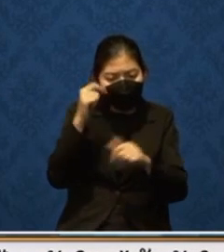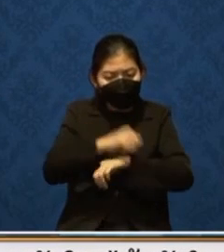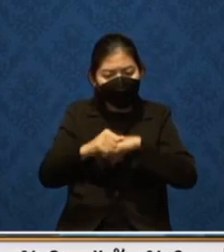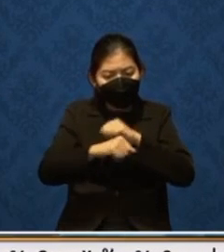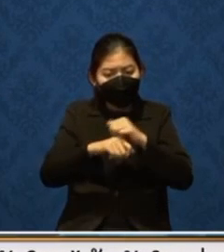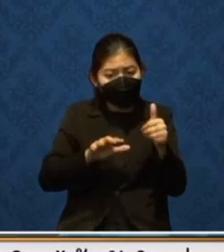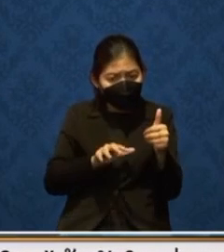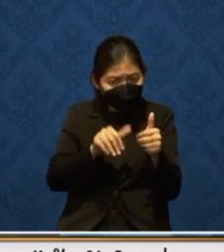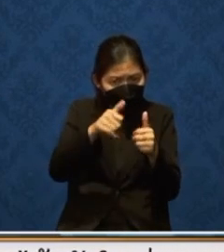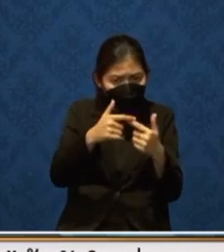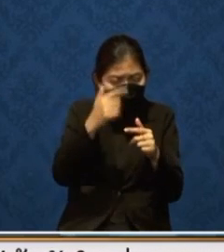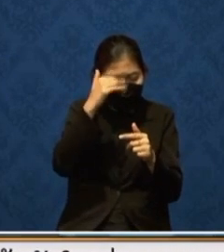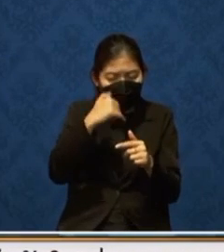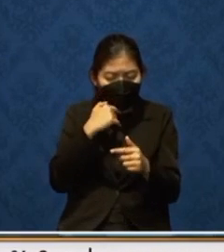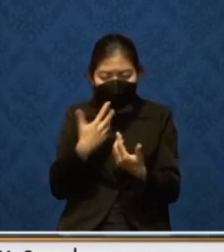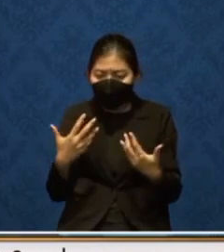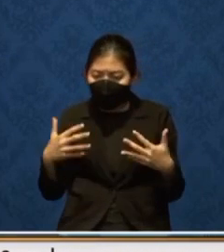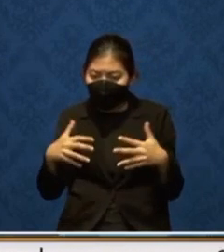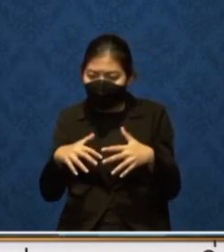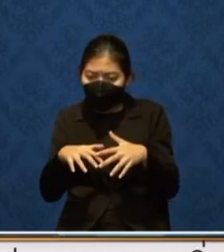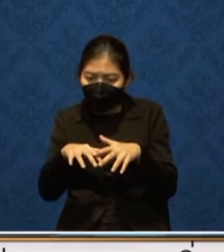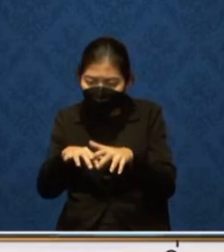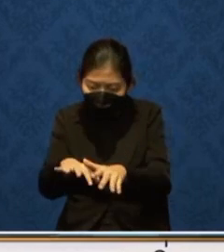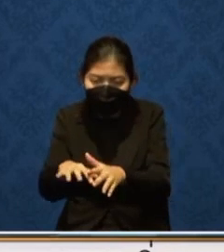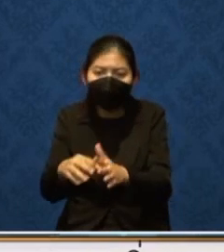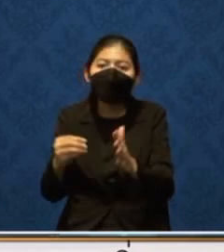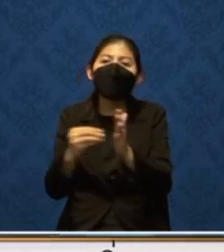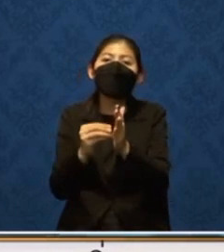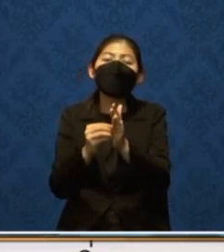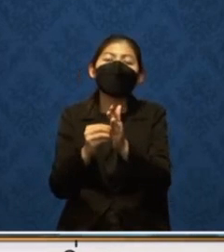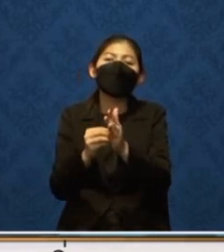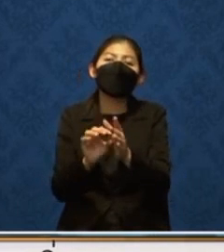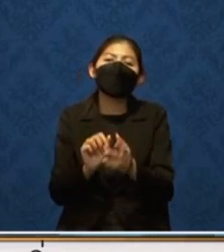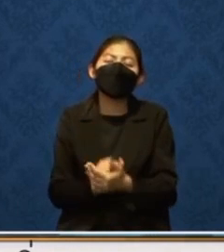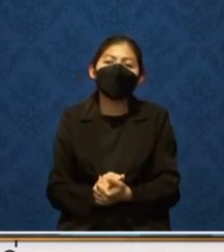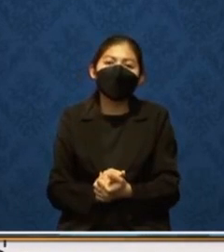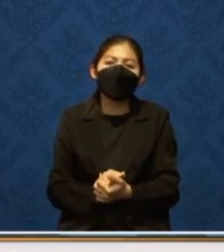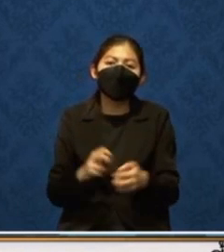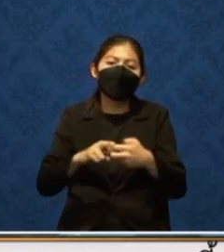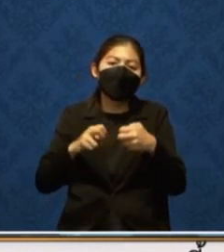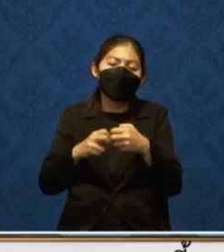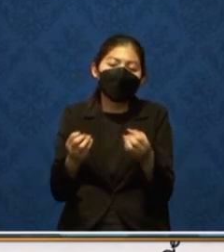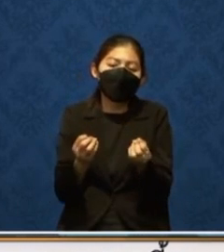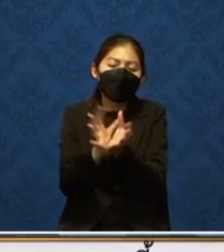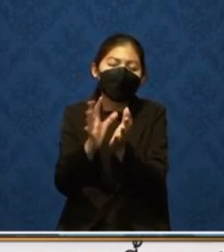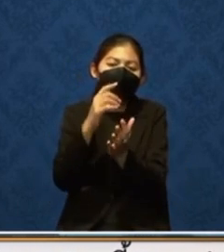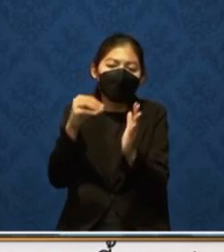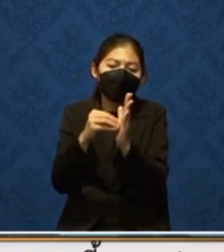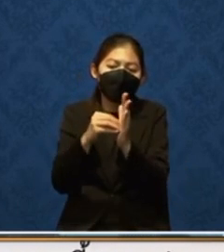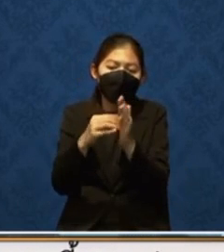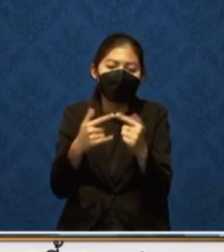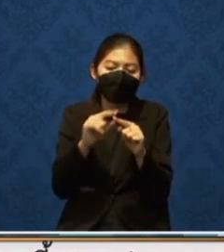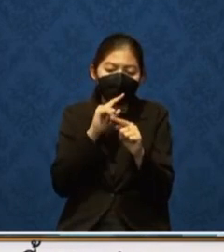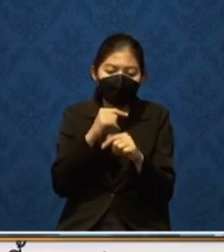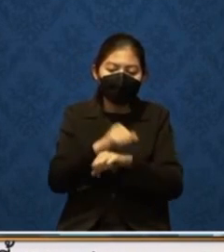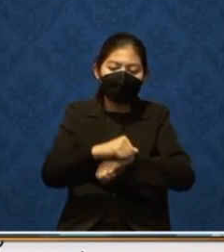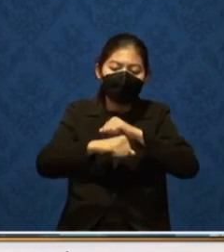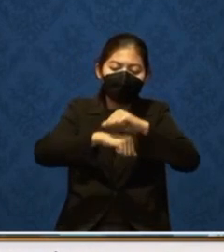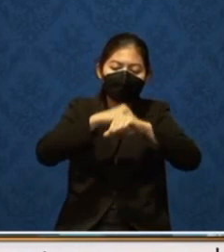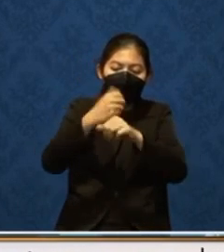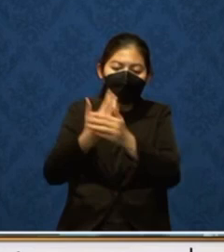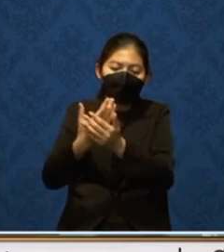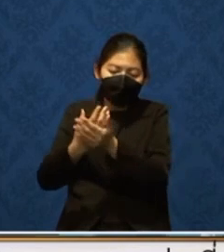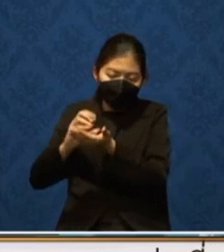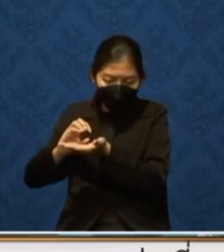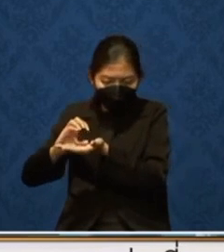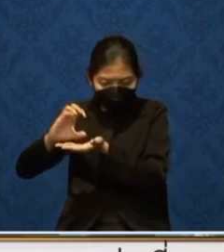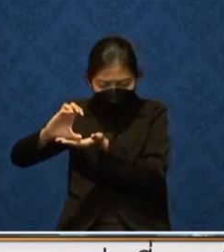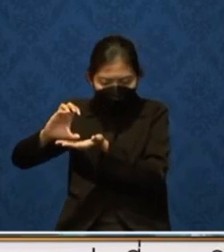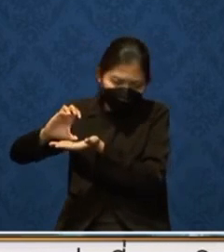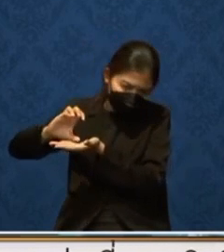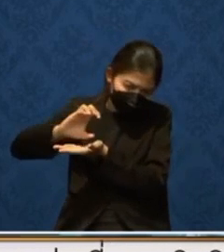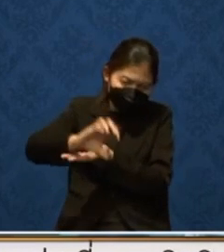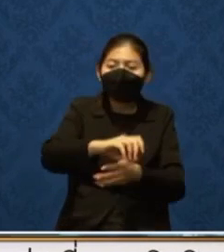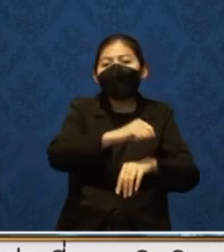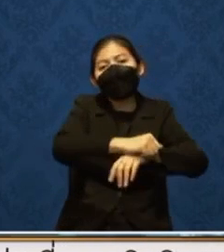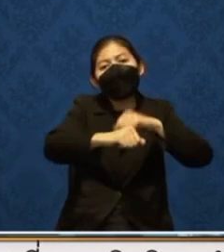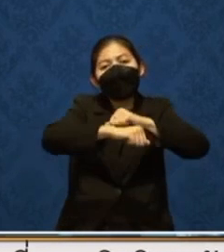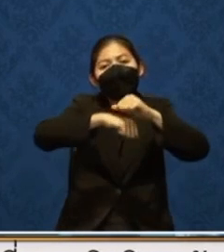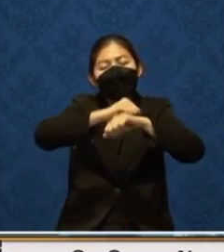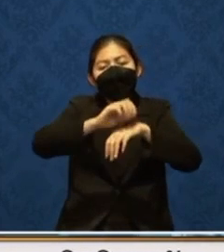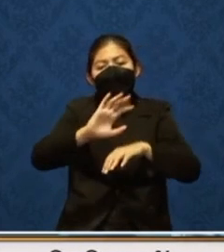บ